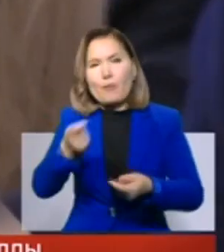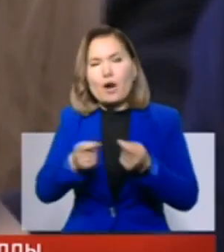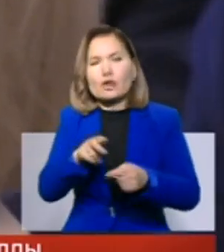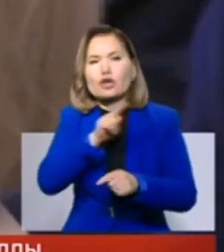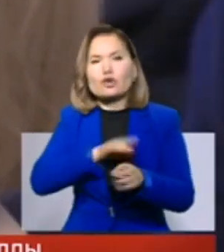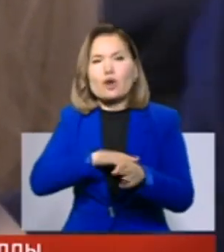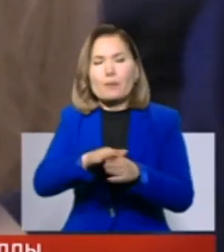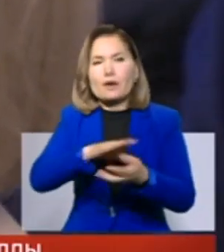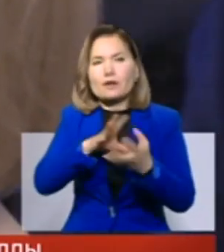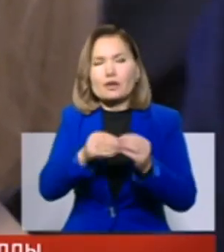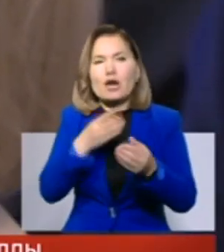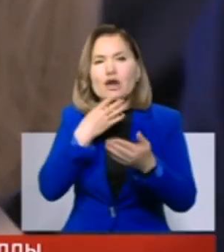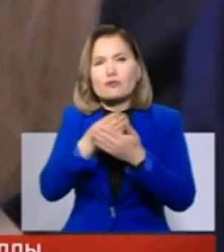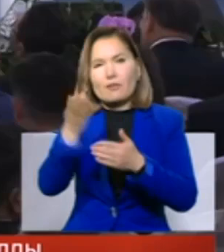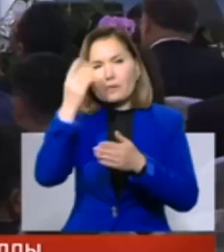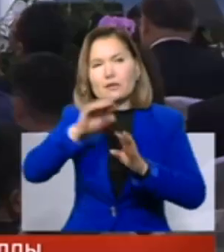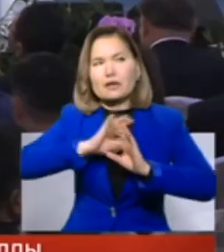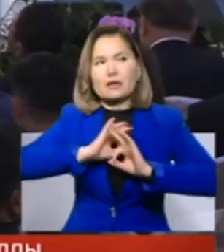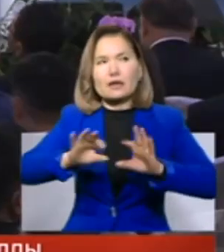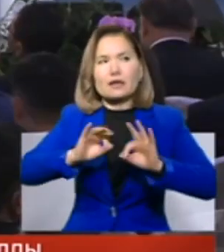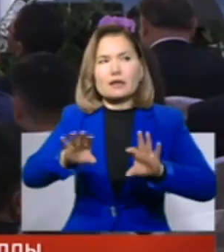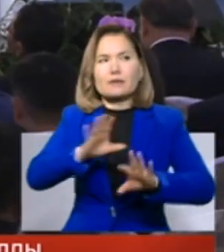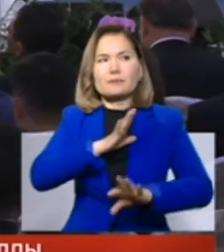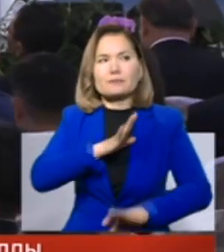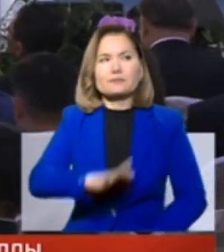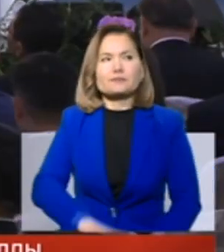рөлі туралы ой пікірмен бөлісті.